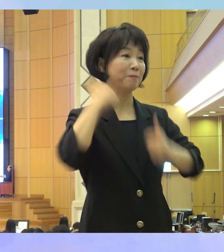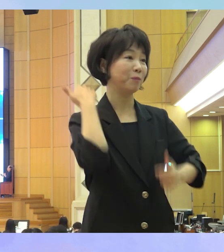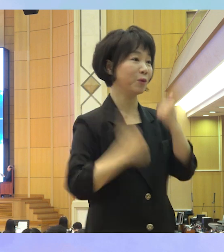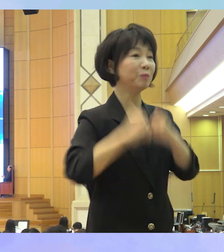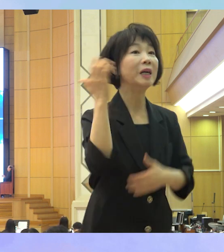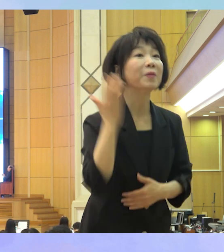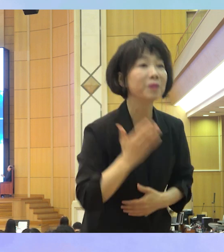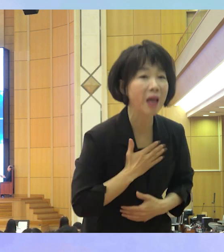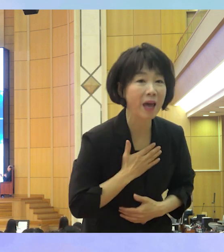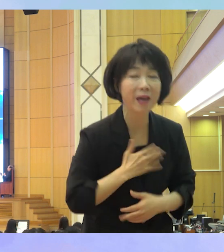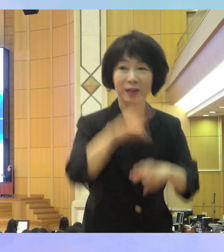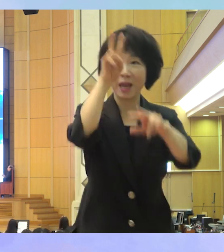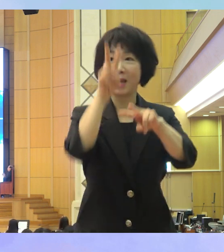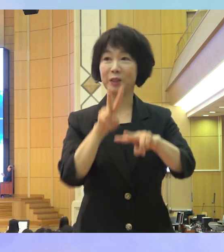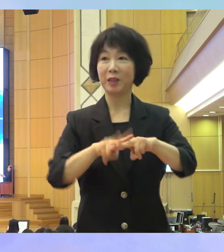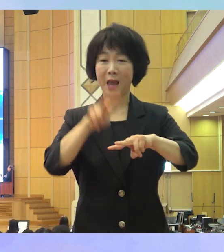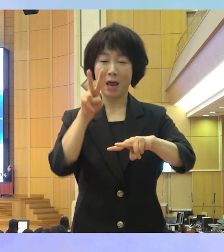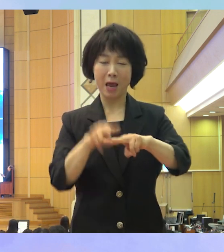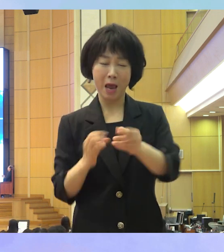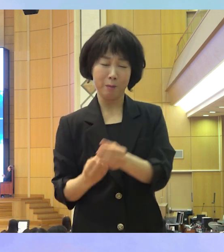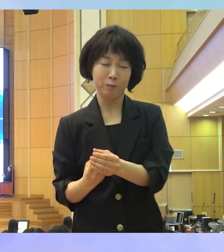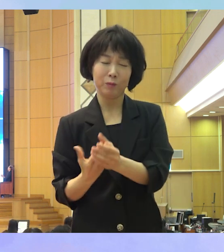샘솟는 기쁨 내게